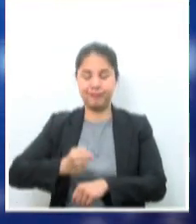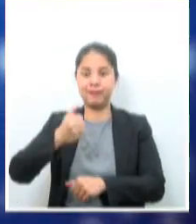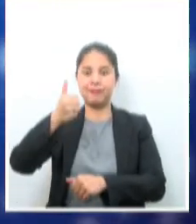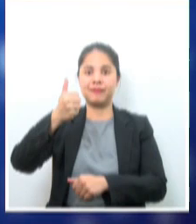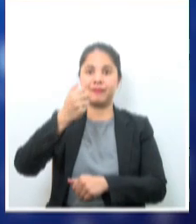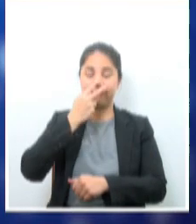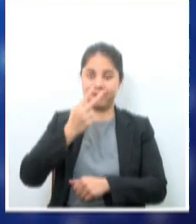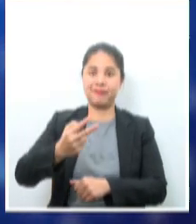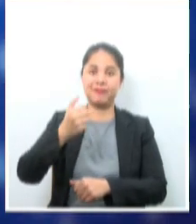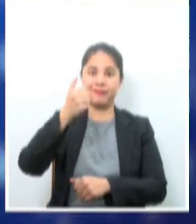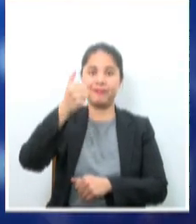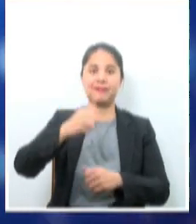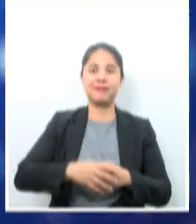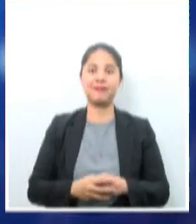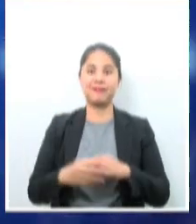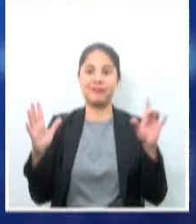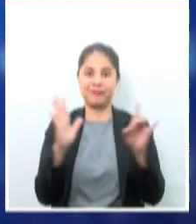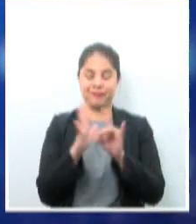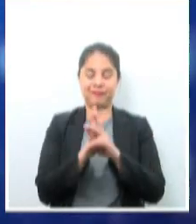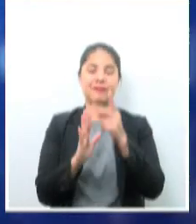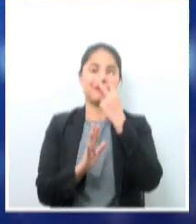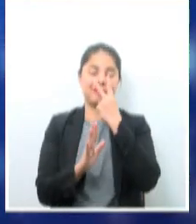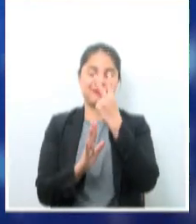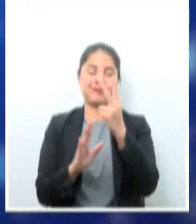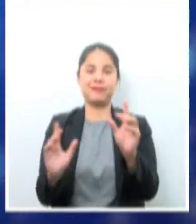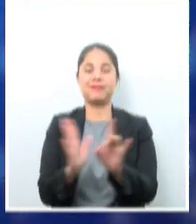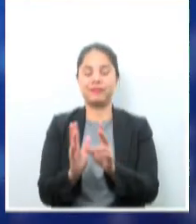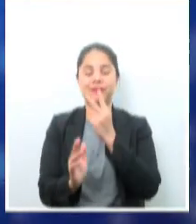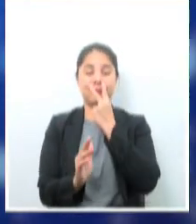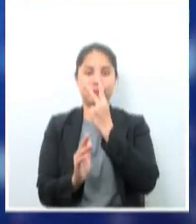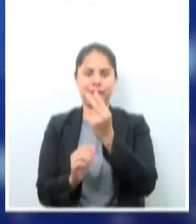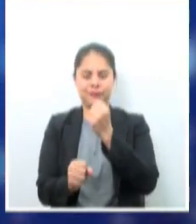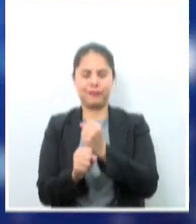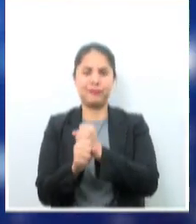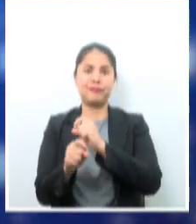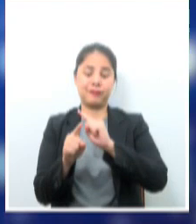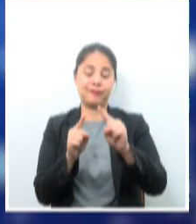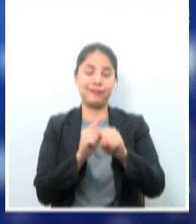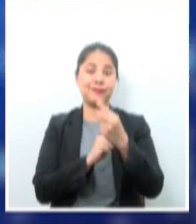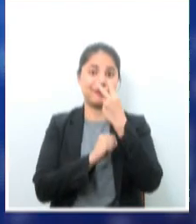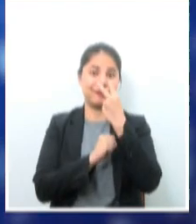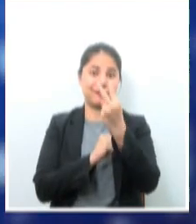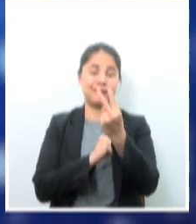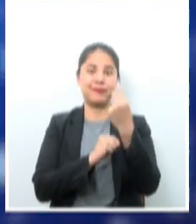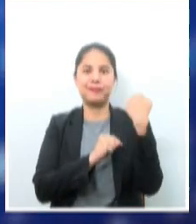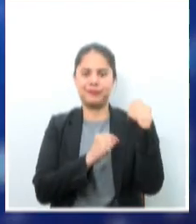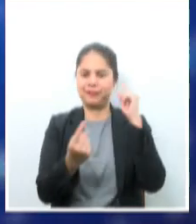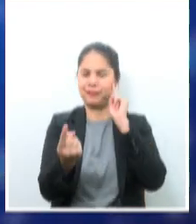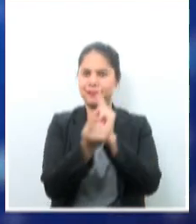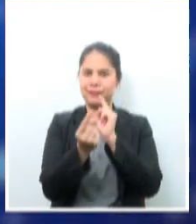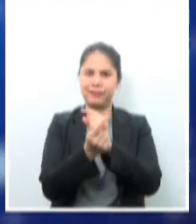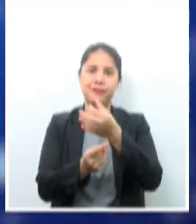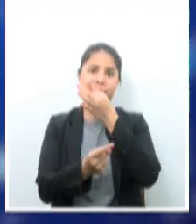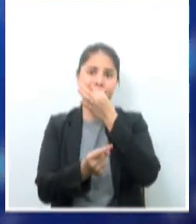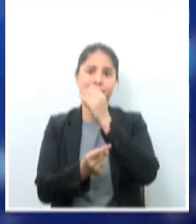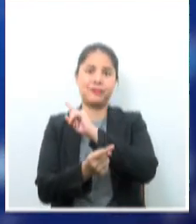มันได้หรือเปล่านะครับสุดท้ายนะครับก็มีการประเมินคุณค่าของตัวเองนะครับเขาให้คุณค่าอะไรนะครับกับตัวเองนะครับแล้วก็เหมาะสมกับอาชีพหรือไม่น